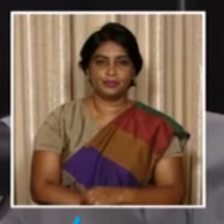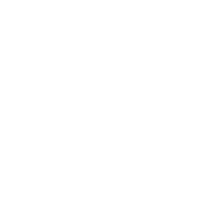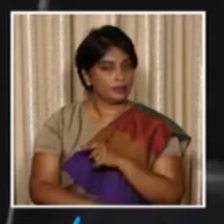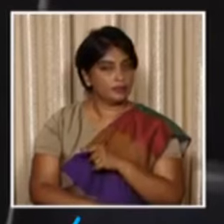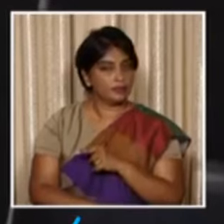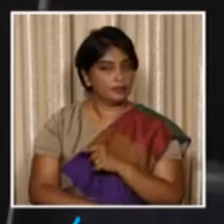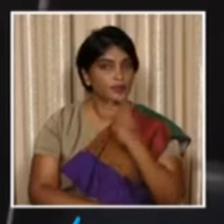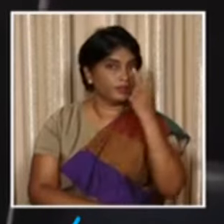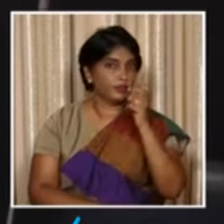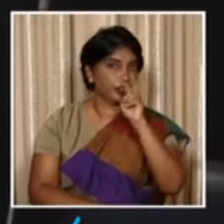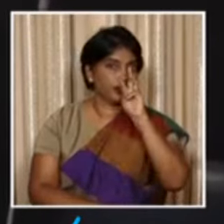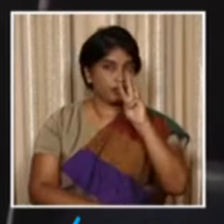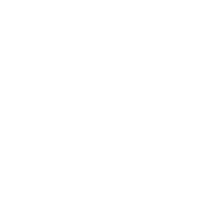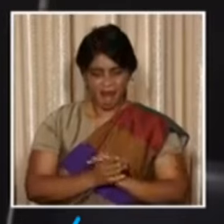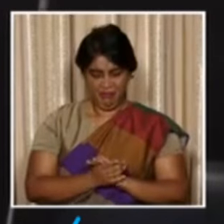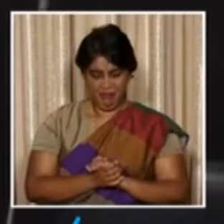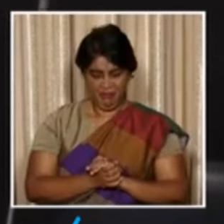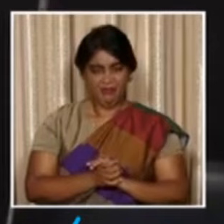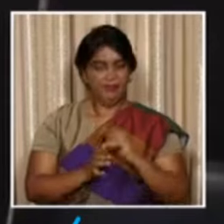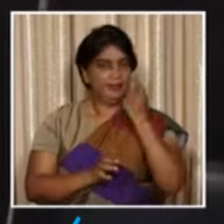අගේ 2023 වර්ෂයේදී